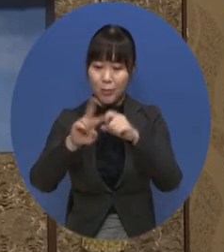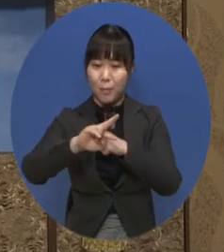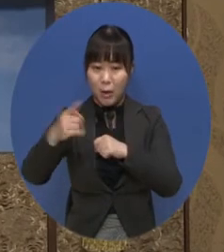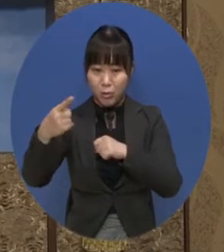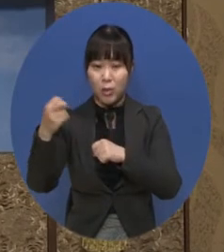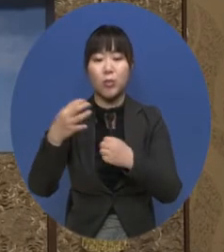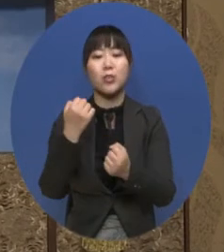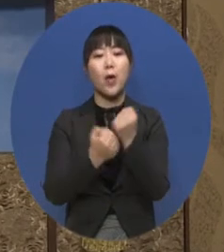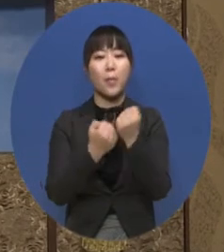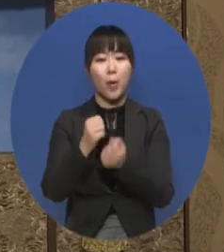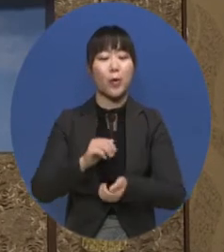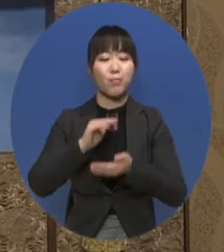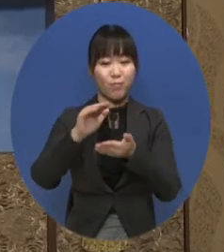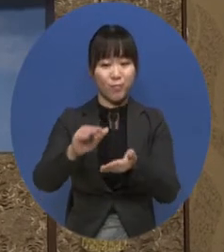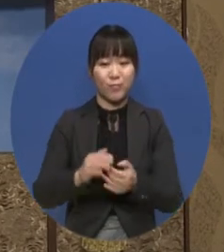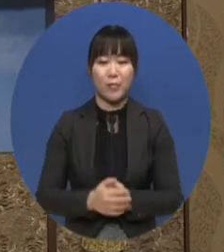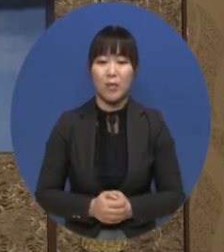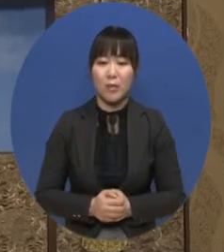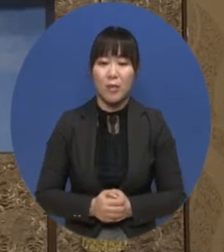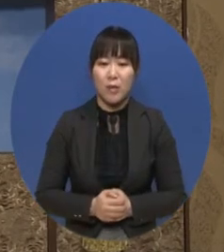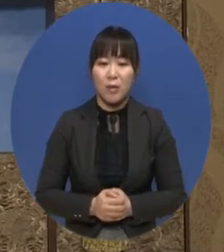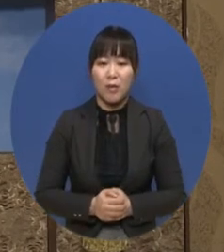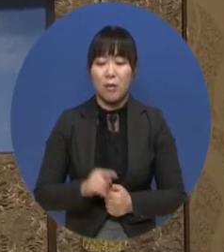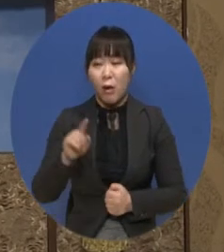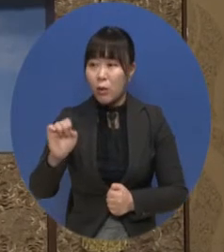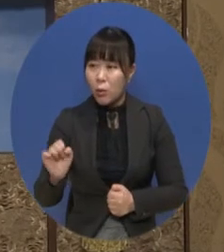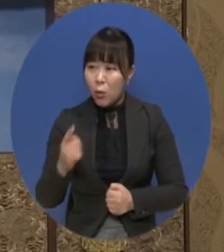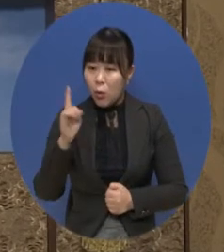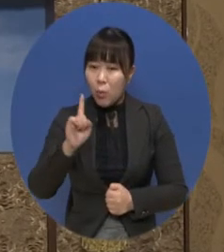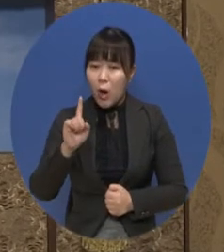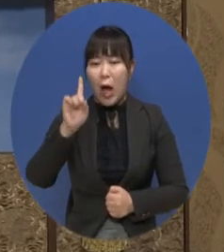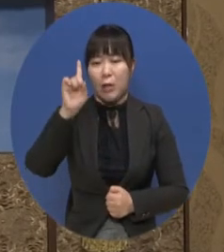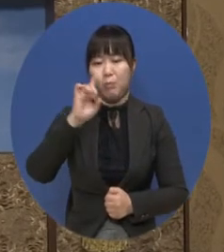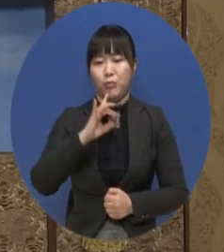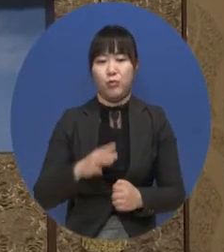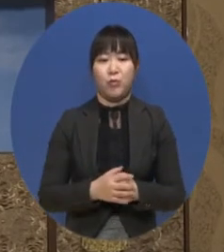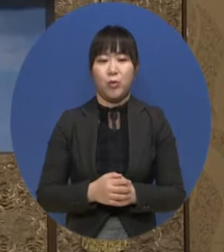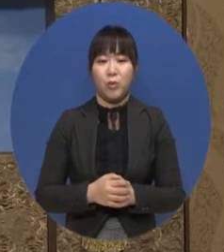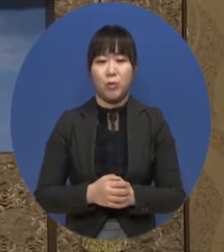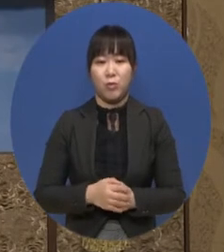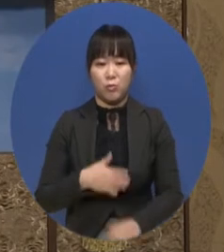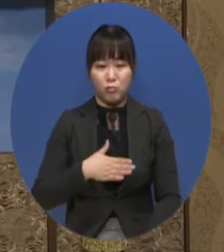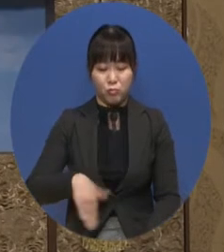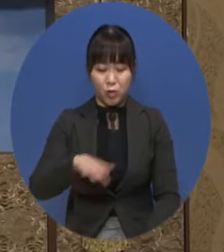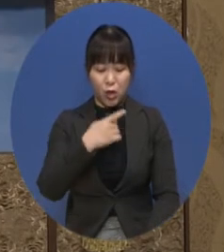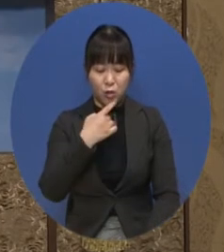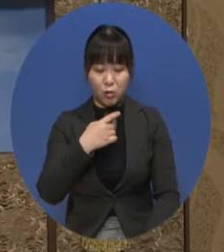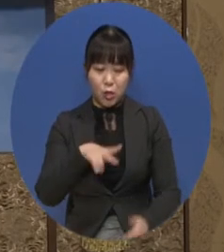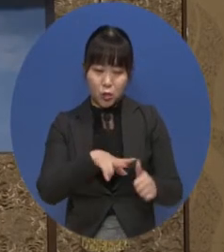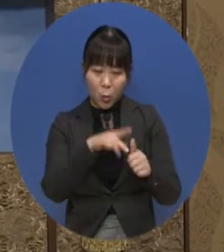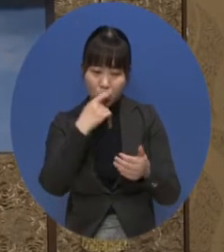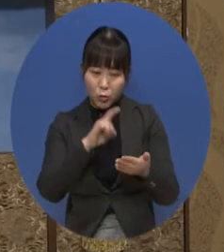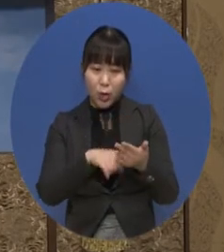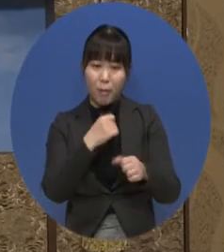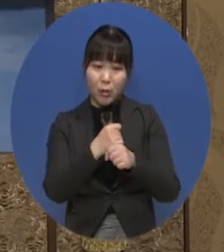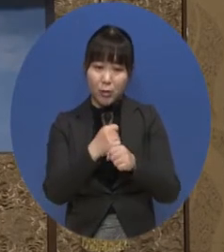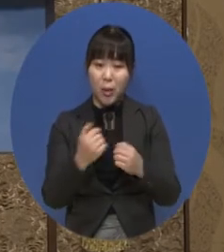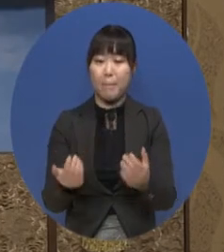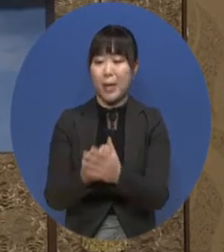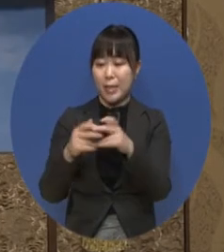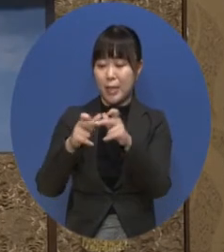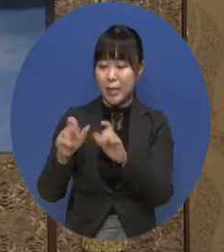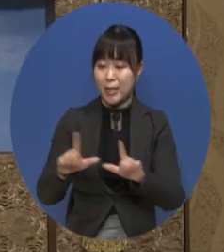쉽게 설명하는 건데 이걸 하게 된 건 하나예요. 그러니까 저희가 쉬운 정보를 만들어서 발달장애인의